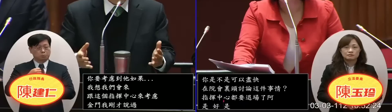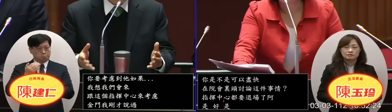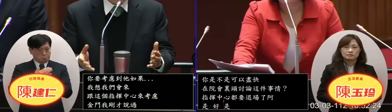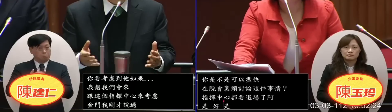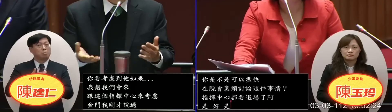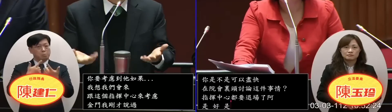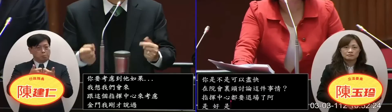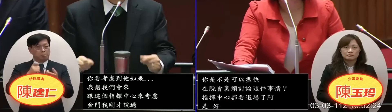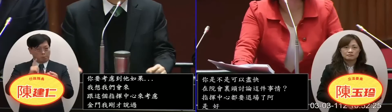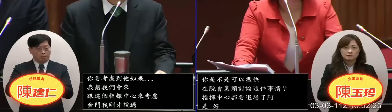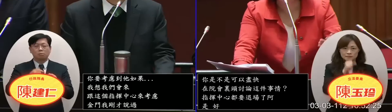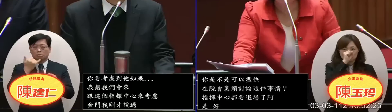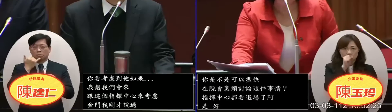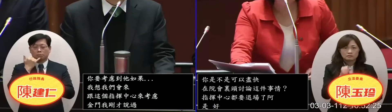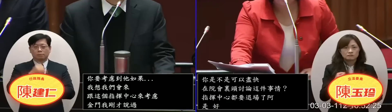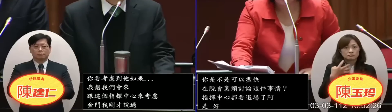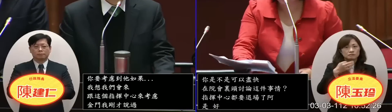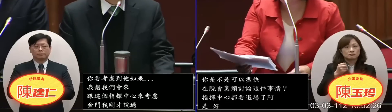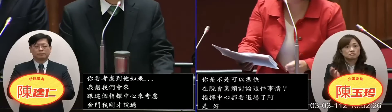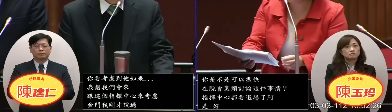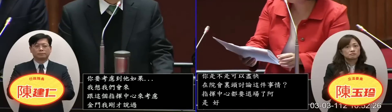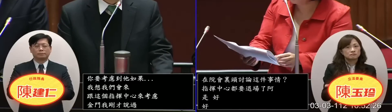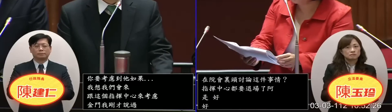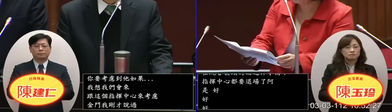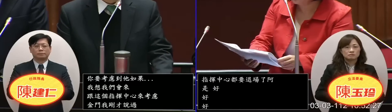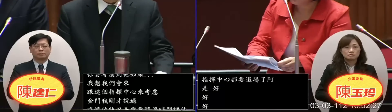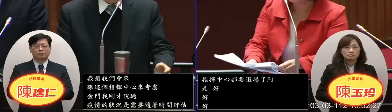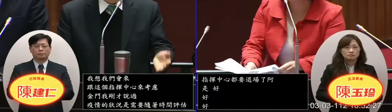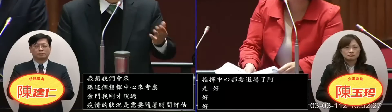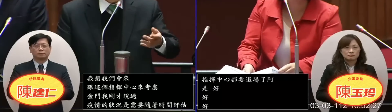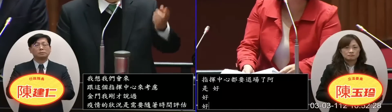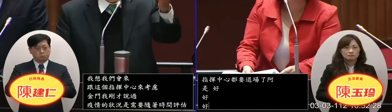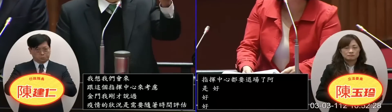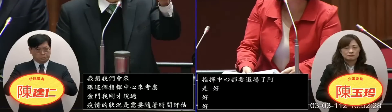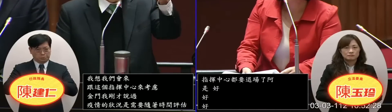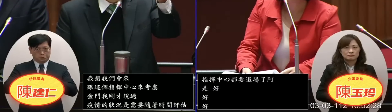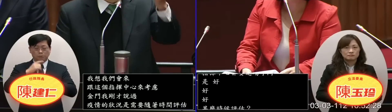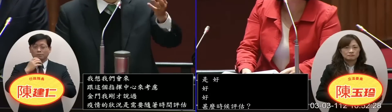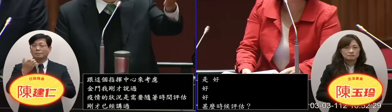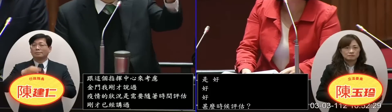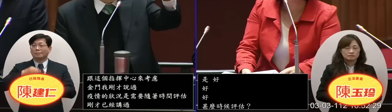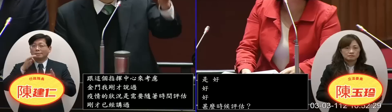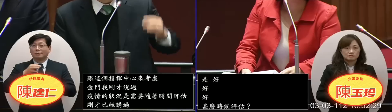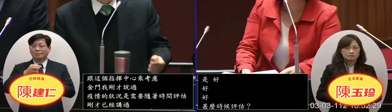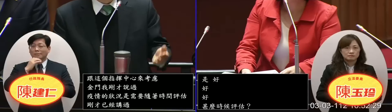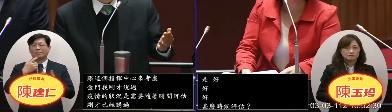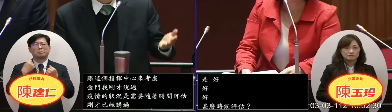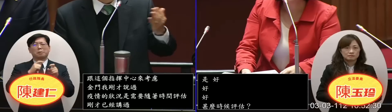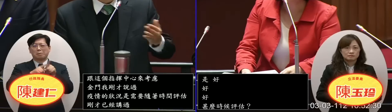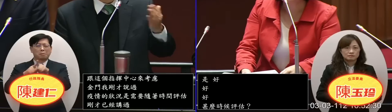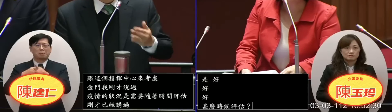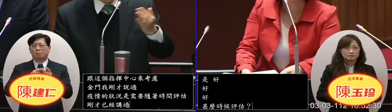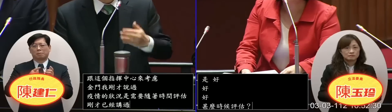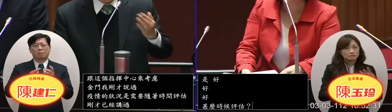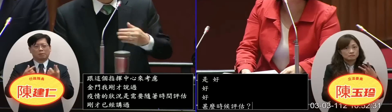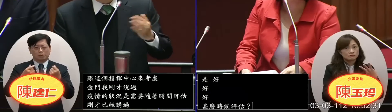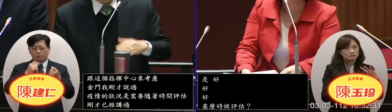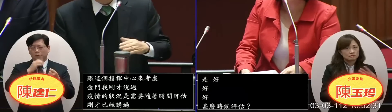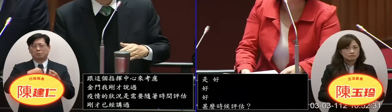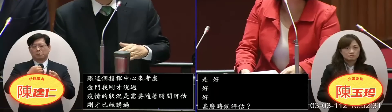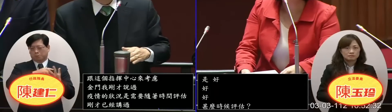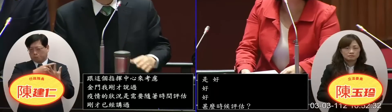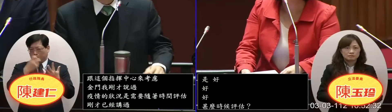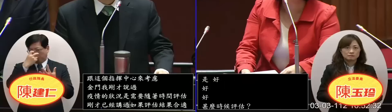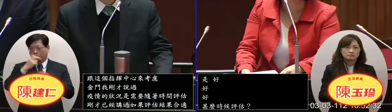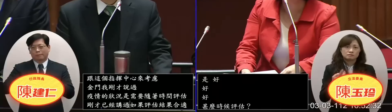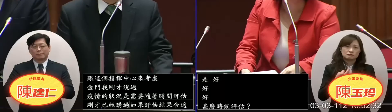是合适的话，当然就会 什么时候评估？可以什么时候评估？ 那我们会刚才讲过的，这里也写嘛，就是 滚 动性的检